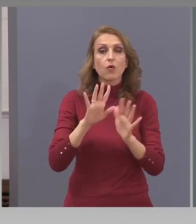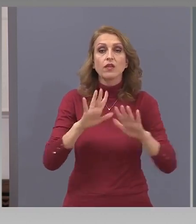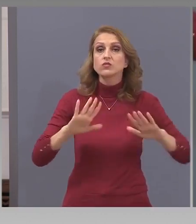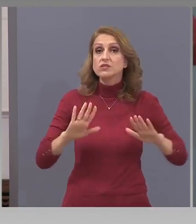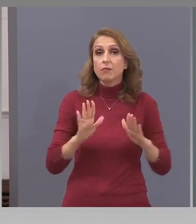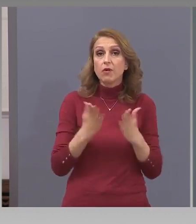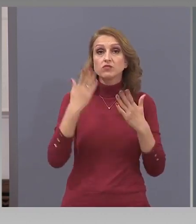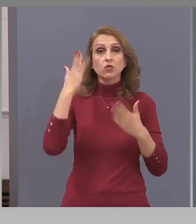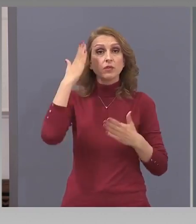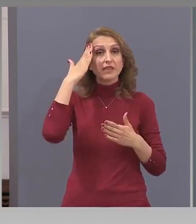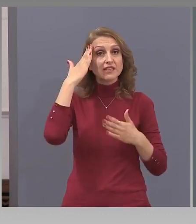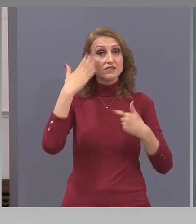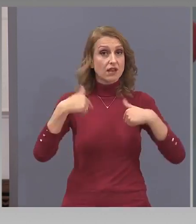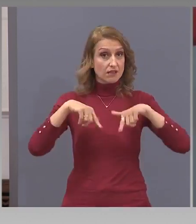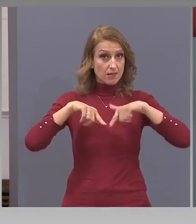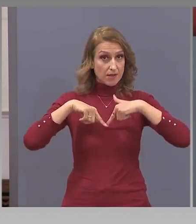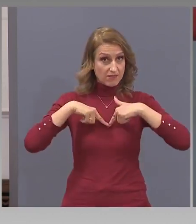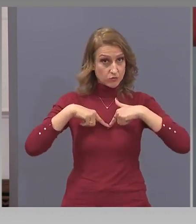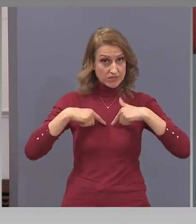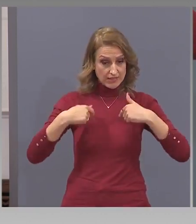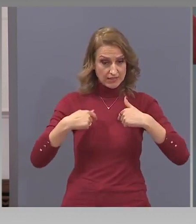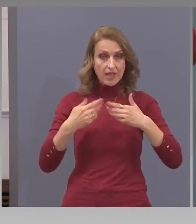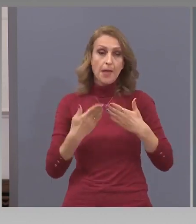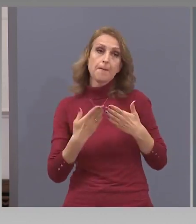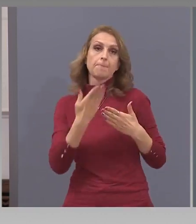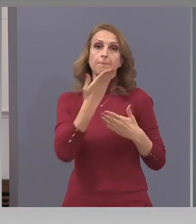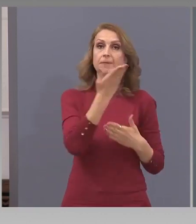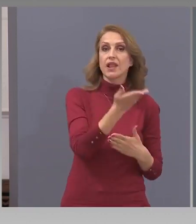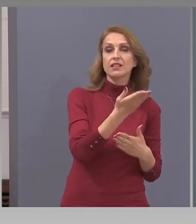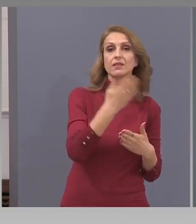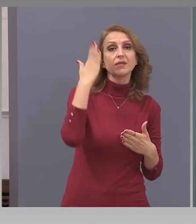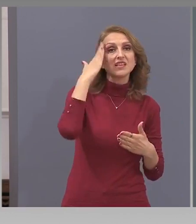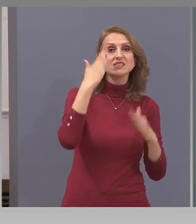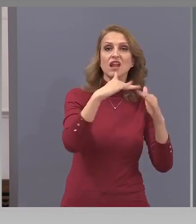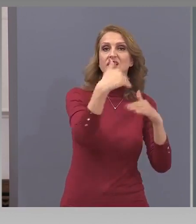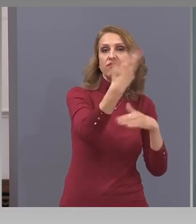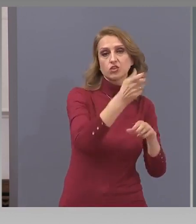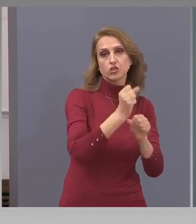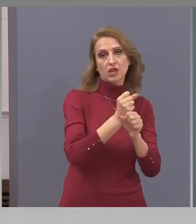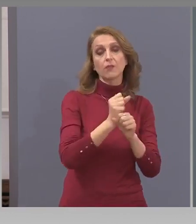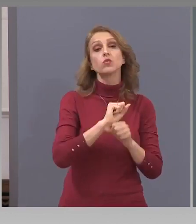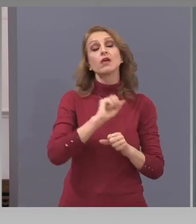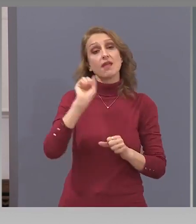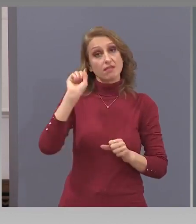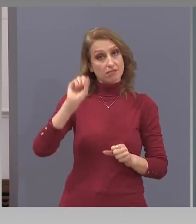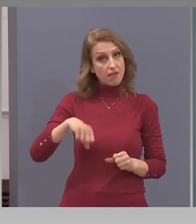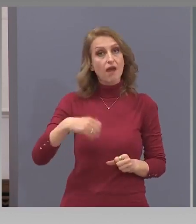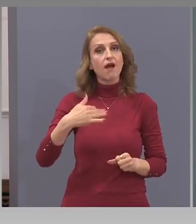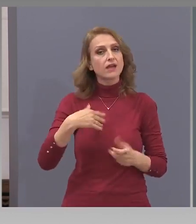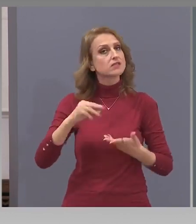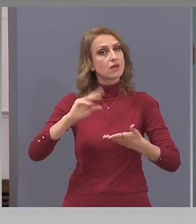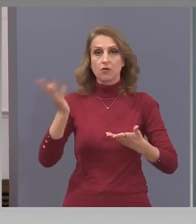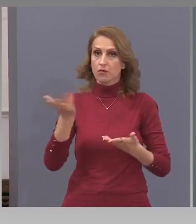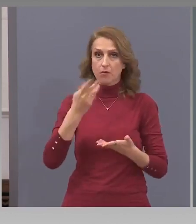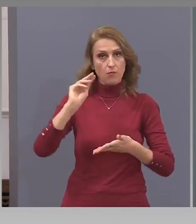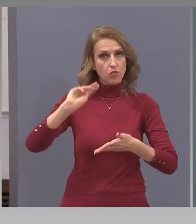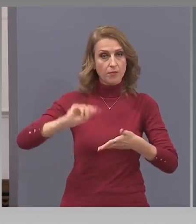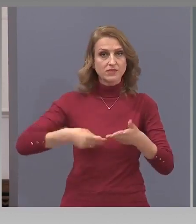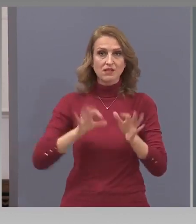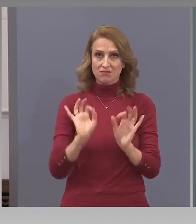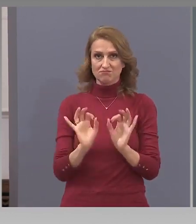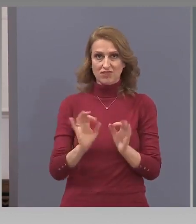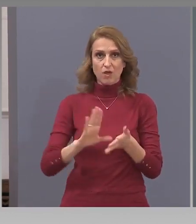на правосъдието пред министъра на външните работи. И да, аз съм подписал такова писмо, с което